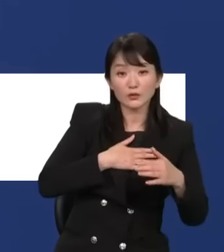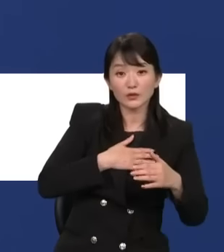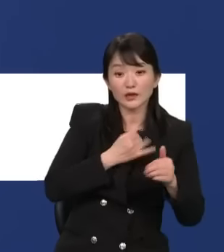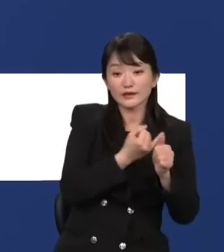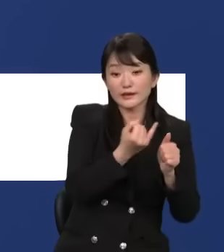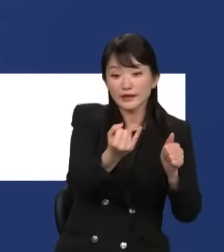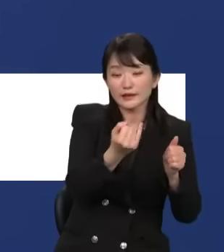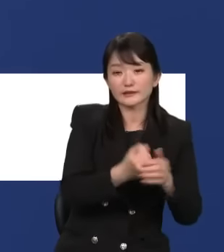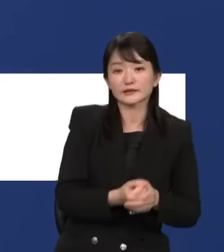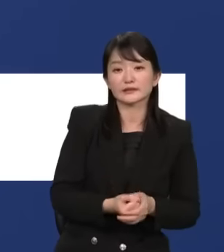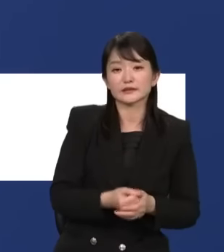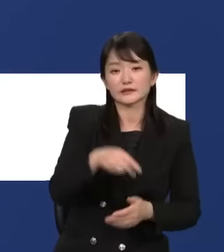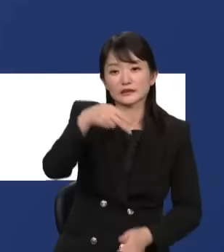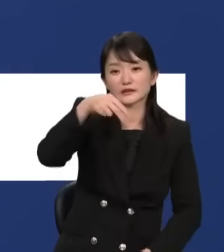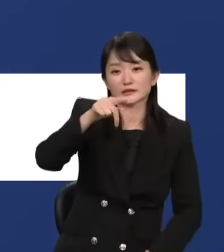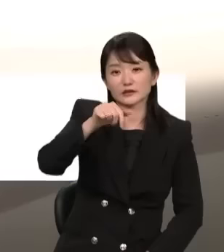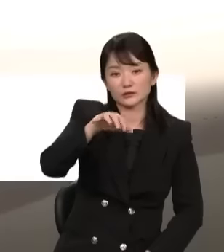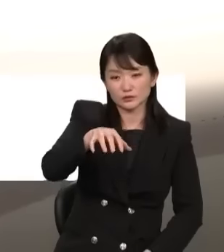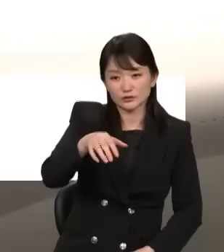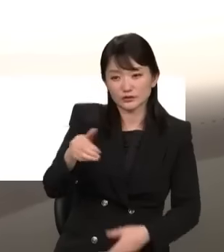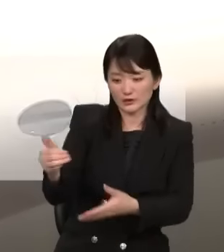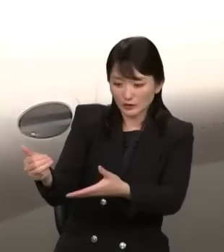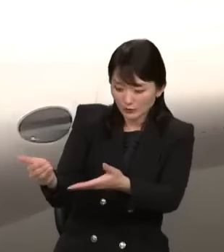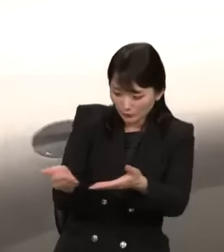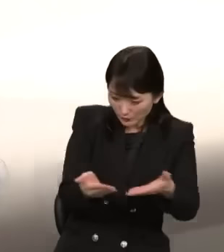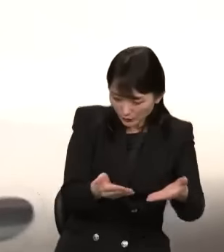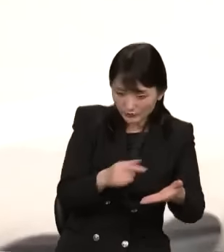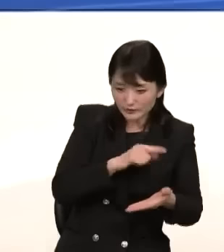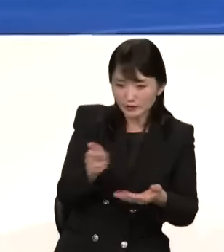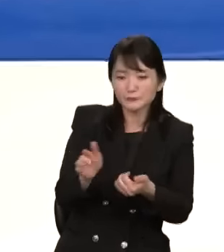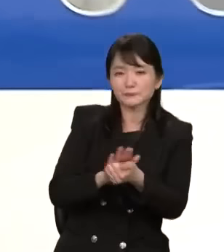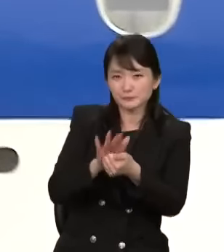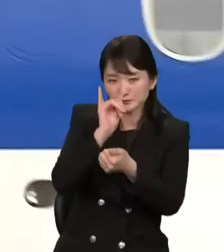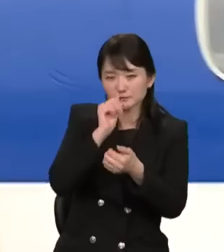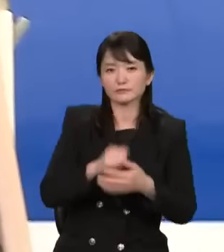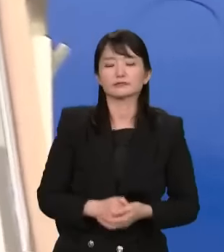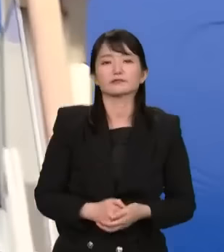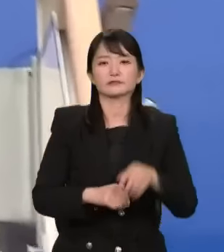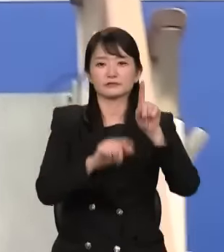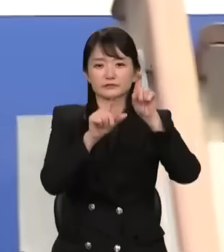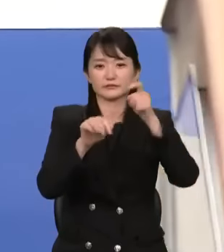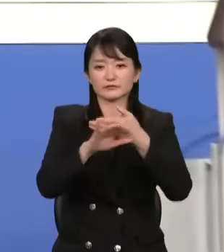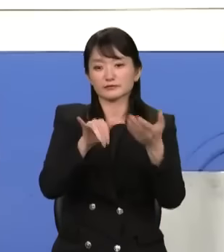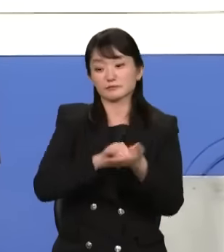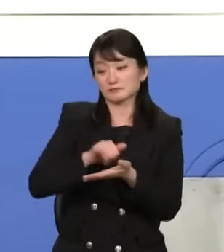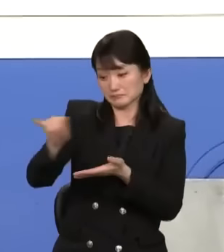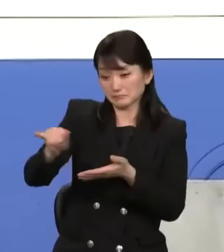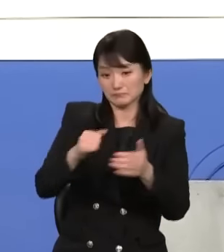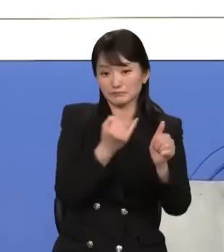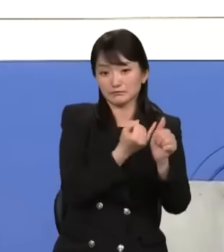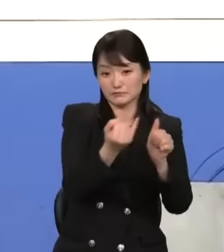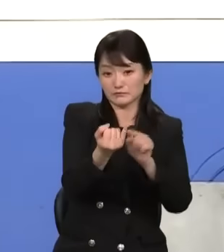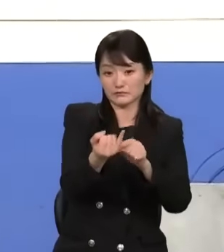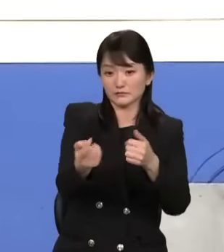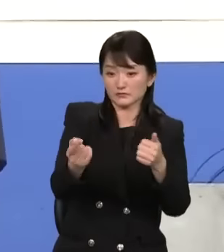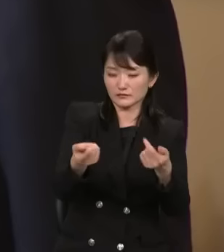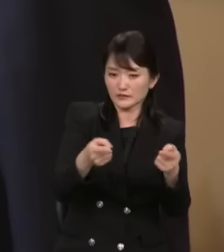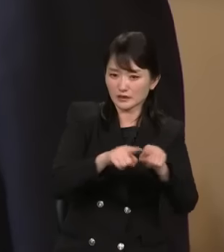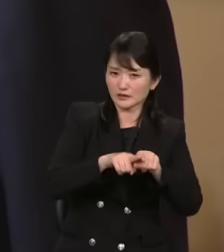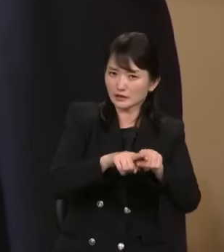상춘제에서 저녁을 모신 적이 있습니다. 당장 이달 중으로 예정된 해외 순방에 김 여사가 동행할지